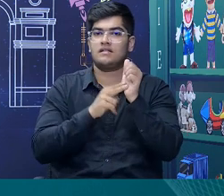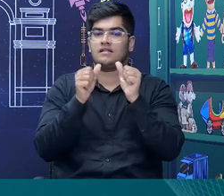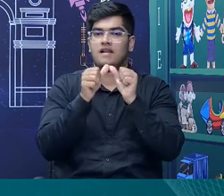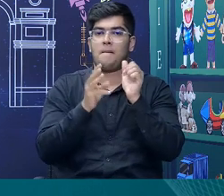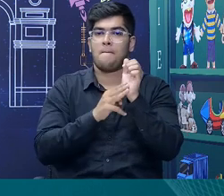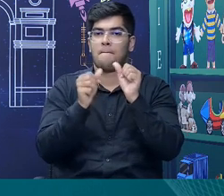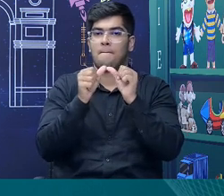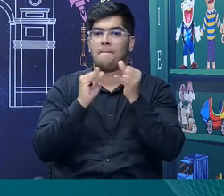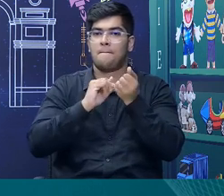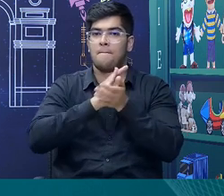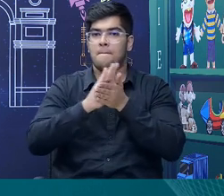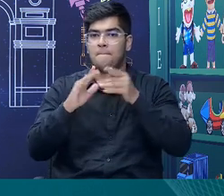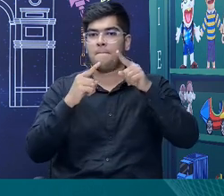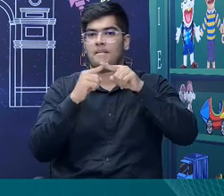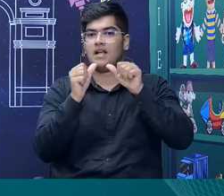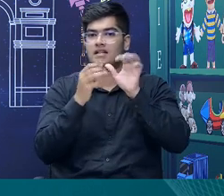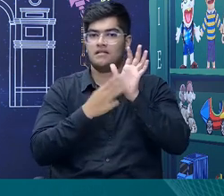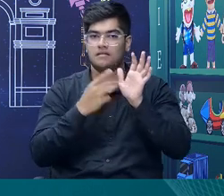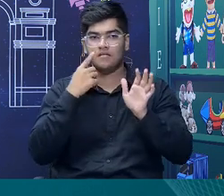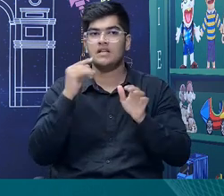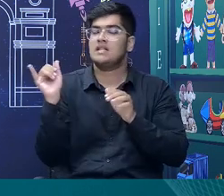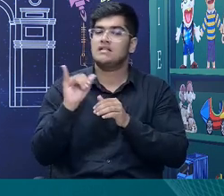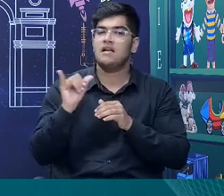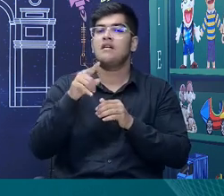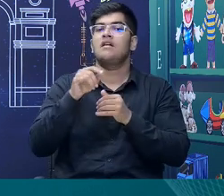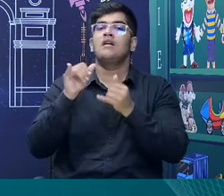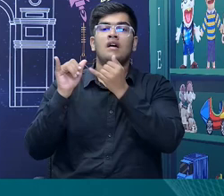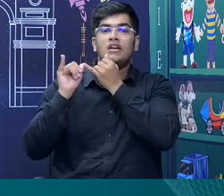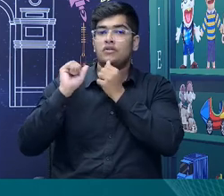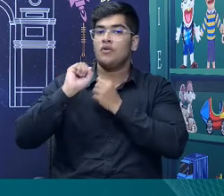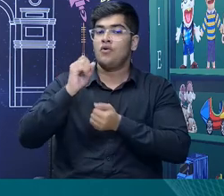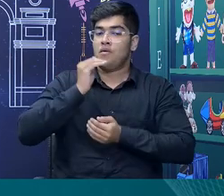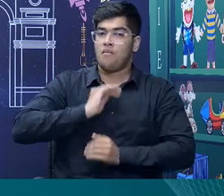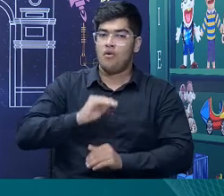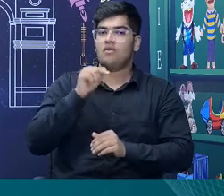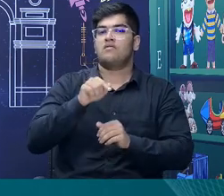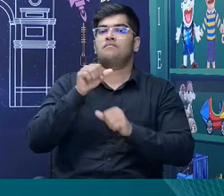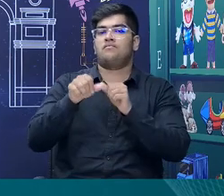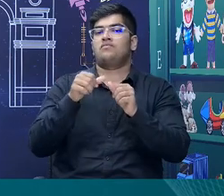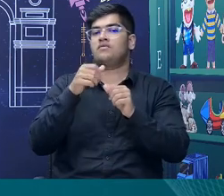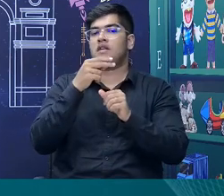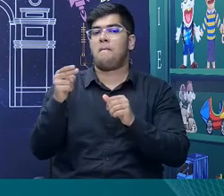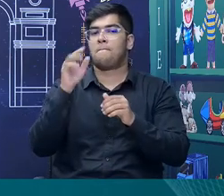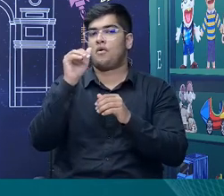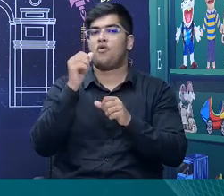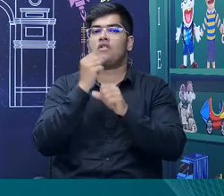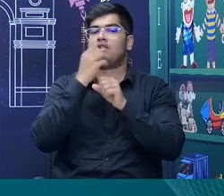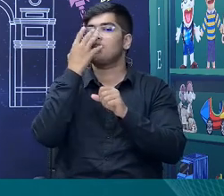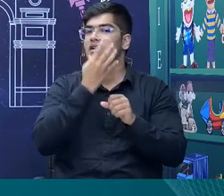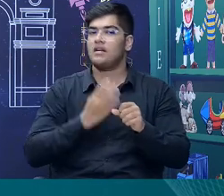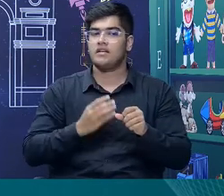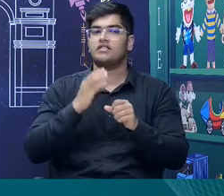वैसे ही गणेश जी का जो जन्म है वह होता है गणेश चतुर्थी और यहां पर लिखा है